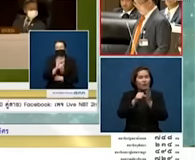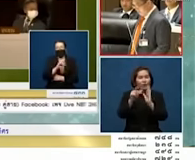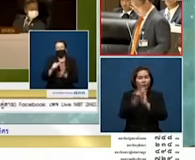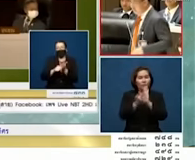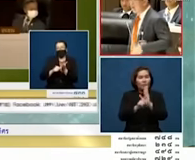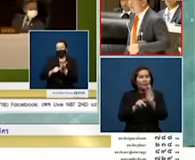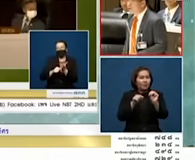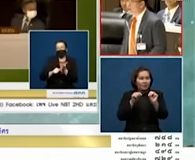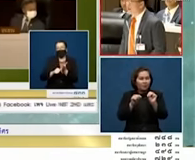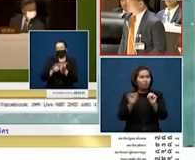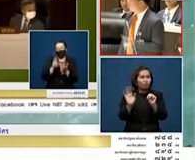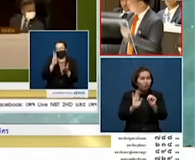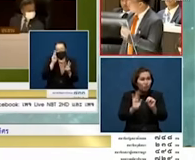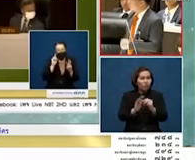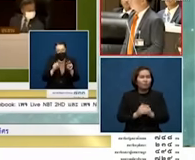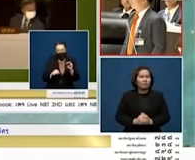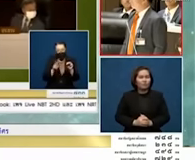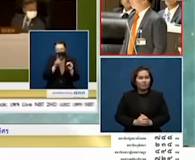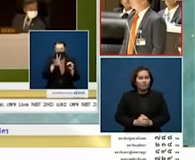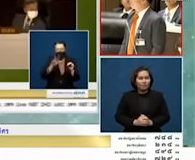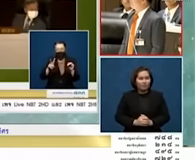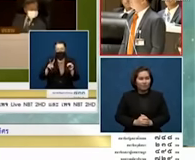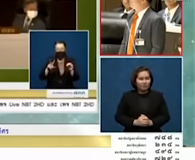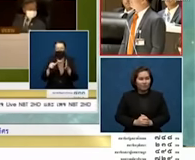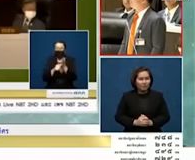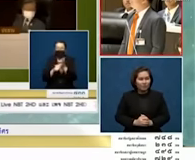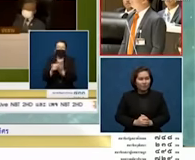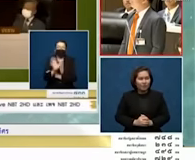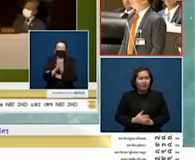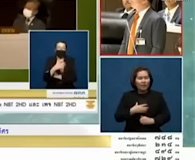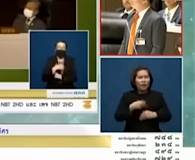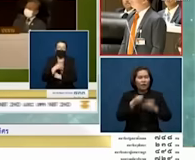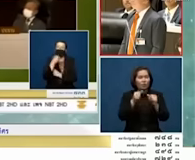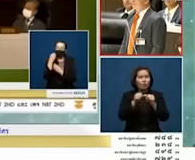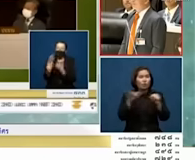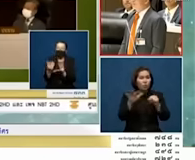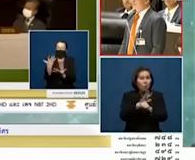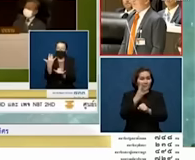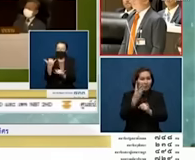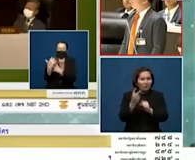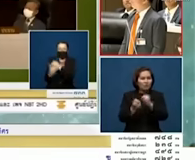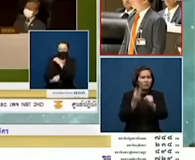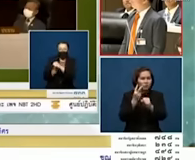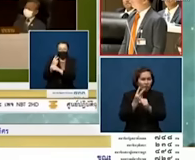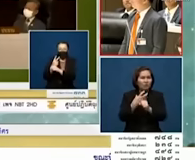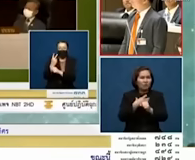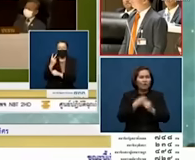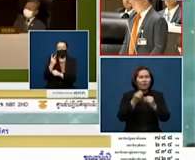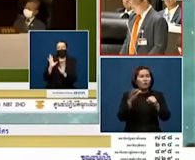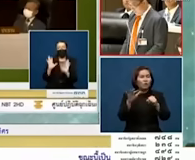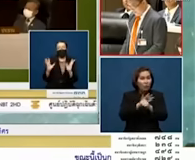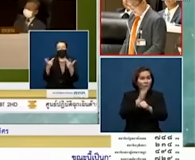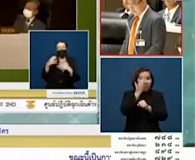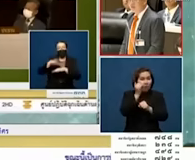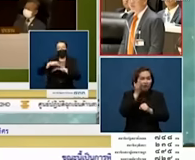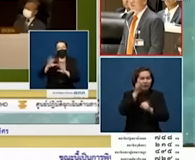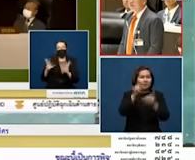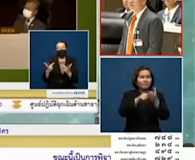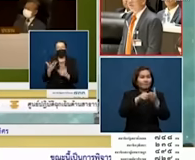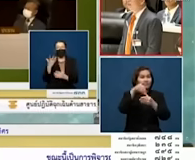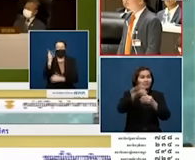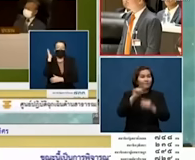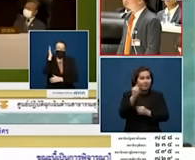ดแล้วมันก็เสียเวลาตรงนี้ไปนะ ใช่ มันไม่ได้เป็นเรื่องเป็นราวเกี่ยวกับการโหวตนายกเลยนะ